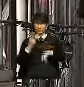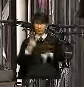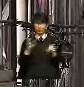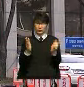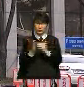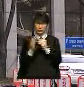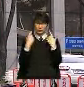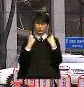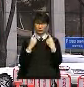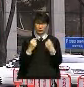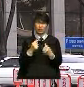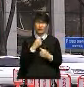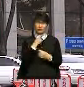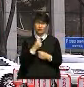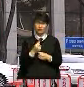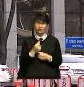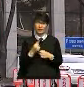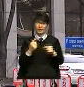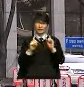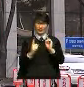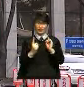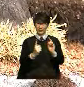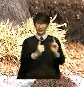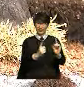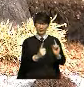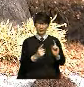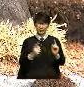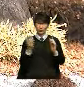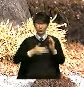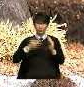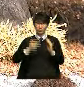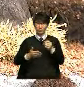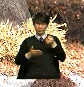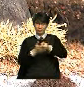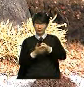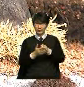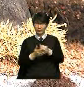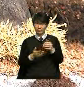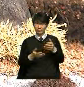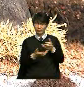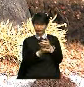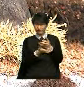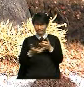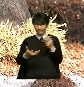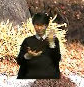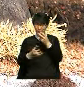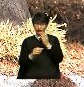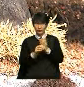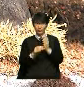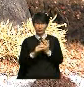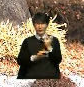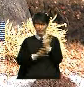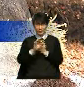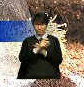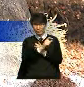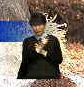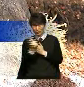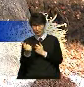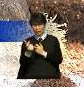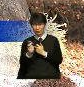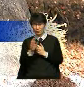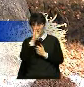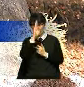예정입니다 연천군은 일대일 전담 공무원을 배치해 수시로 동향을 파악하고 있습니다 악행 연약 오듯 형상인